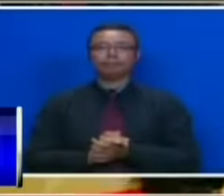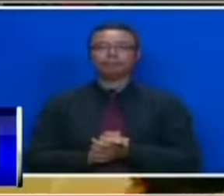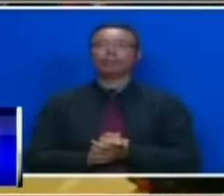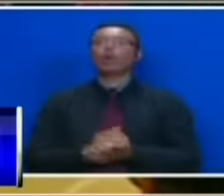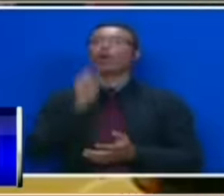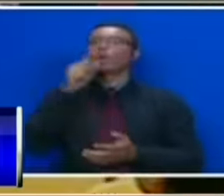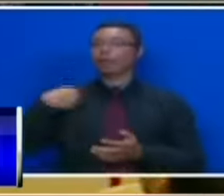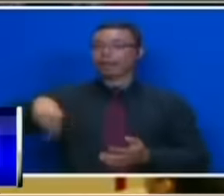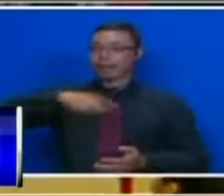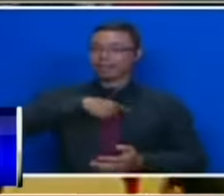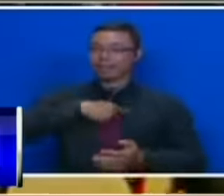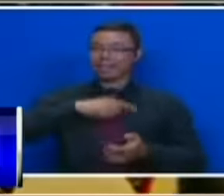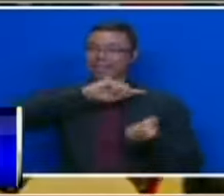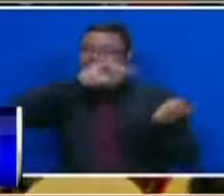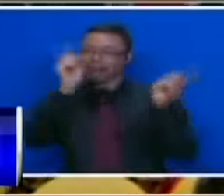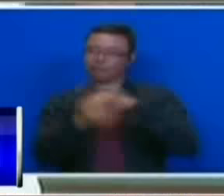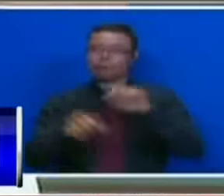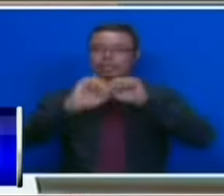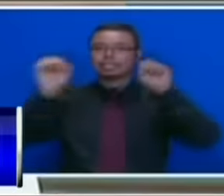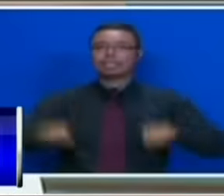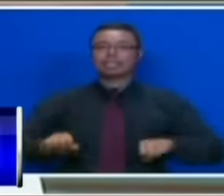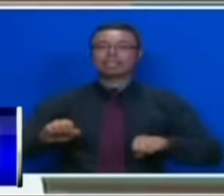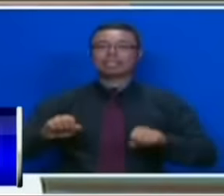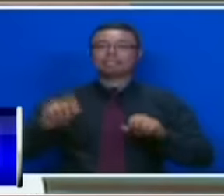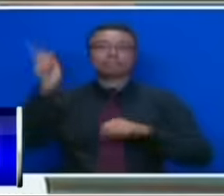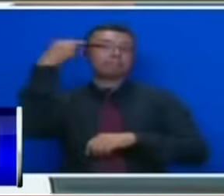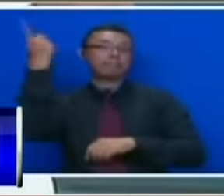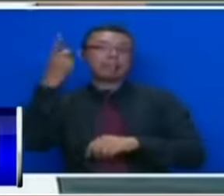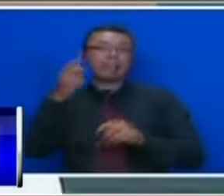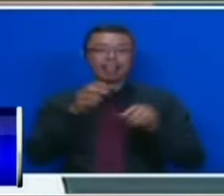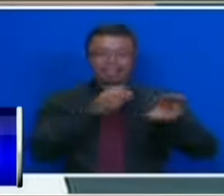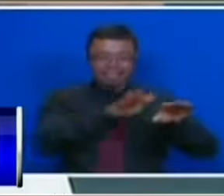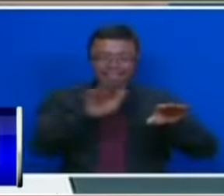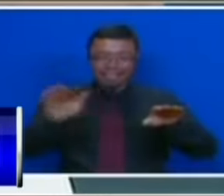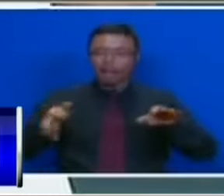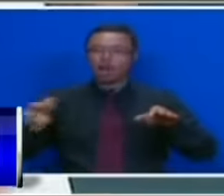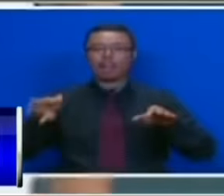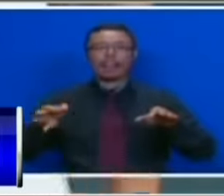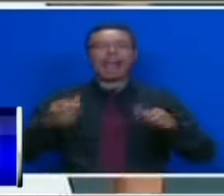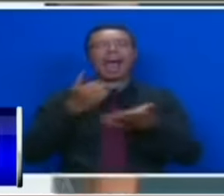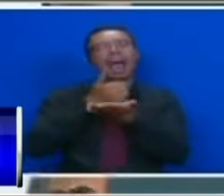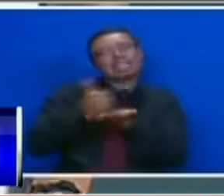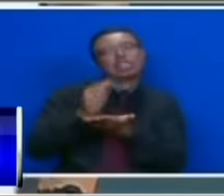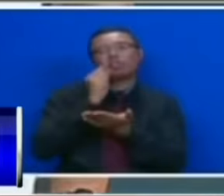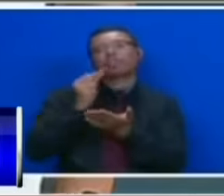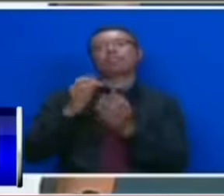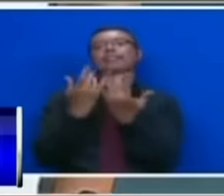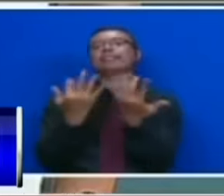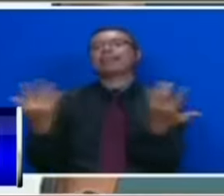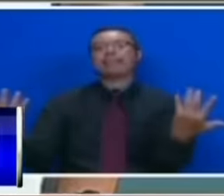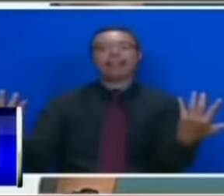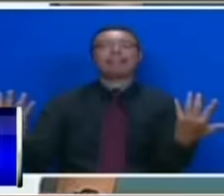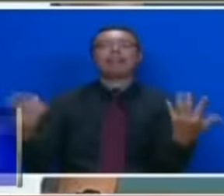Bagi kami, reformasi birokrasi pelayanan publik penataan kota murni ujungnya untuk kesejahteraan rakyat.